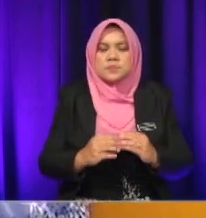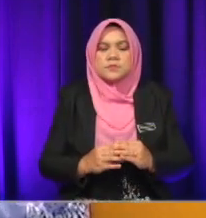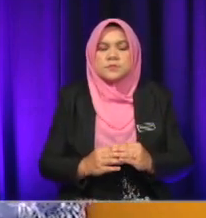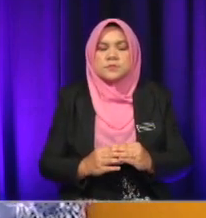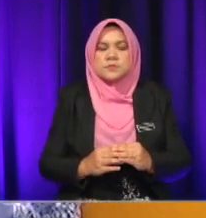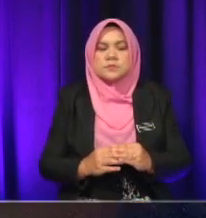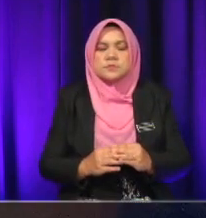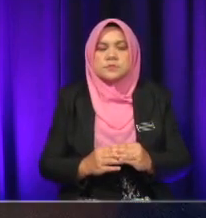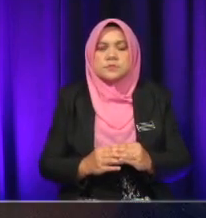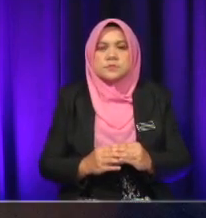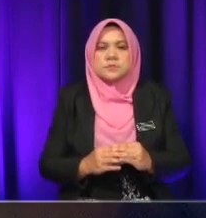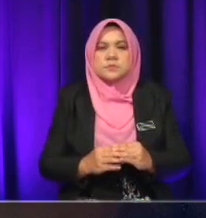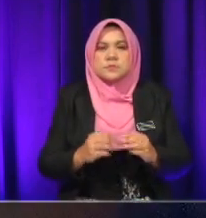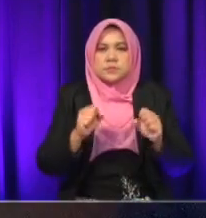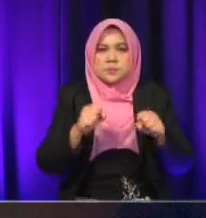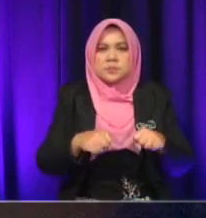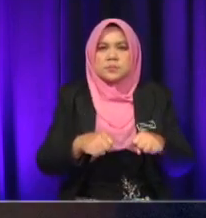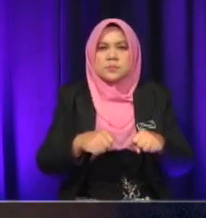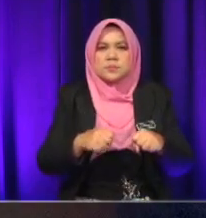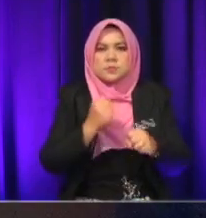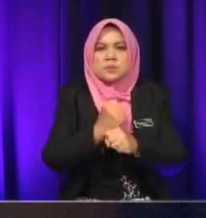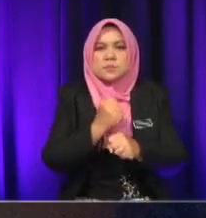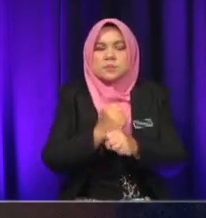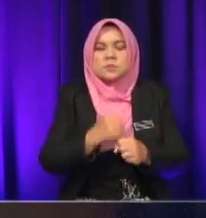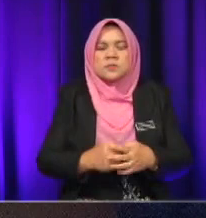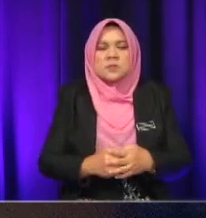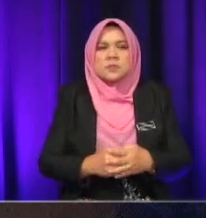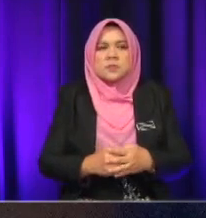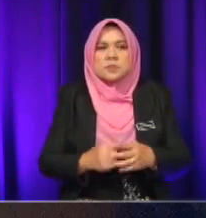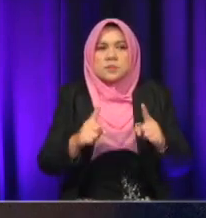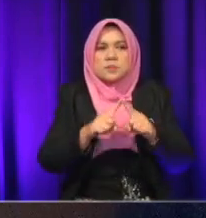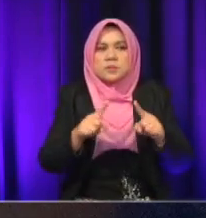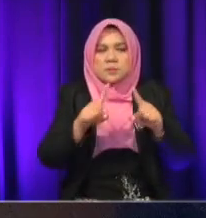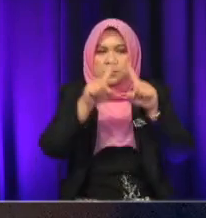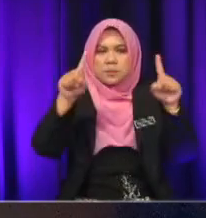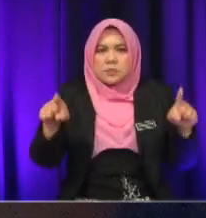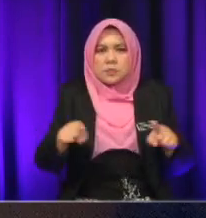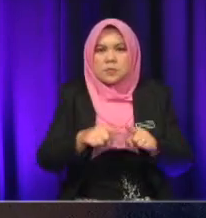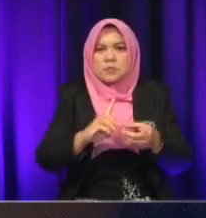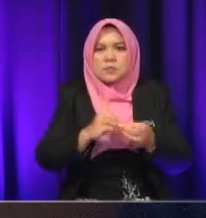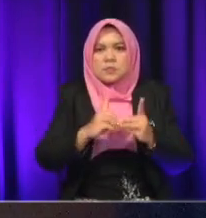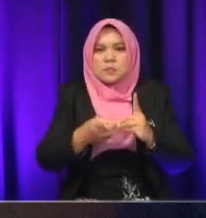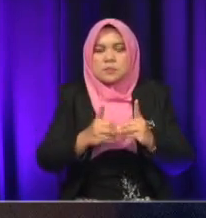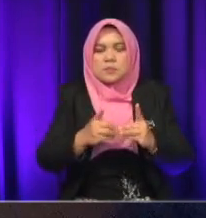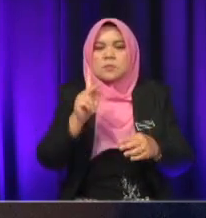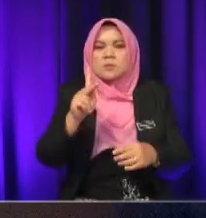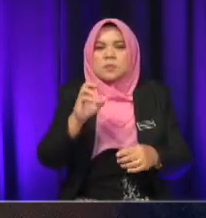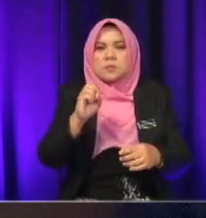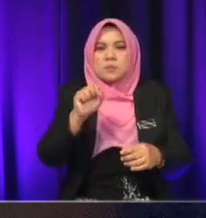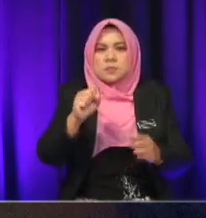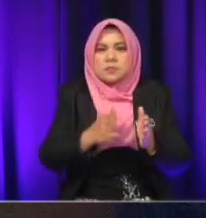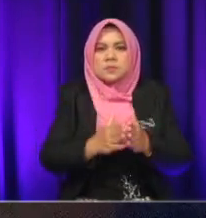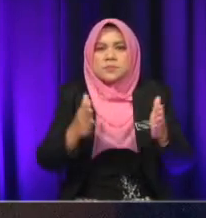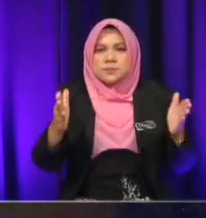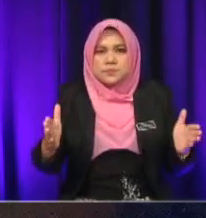guna secara all out lah, Syafiqah. Betul. Dan papan digital pun mengeluarkan kos yang banyak. Betul. Sebab ada